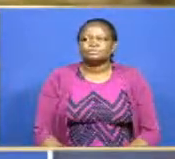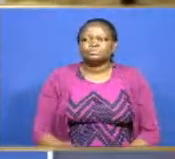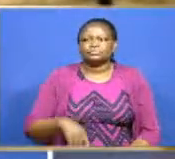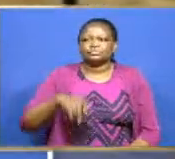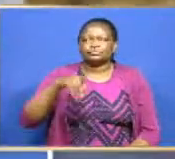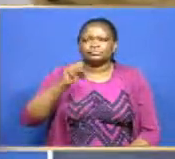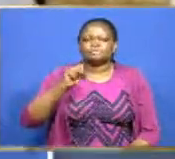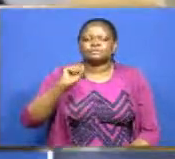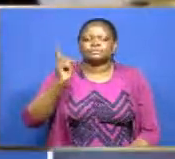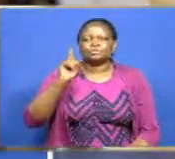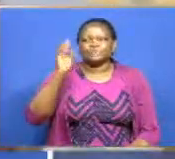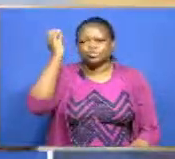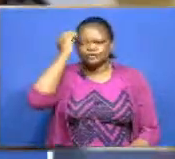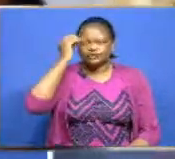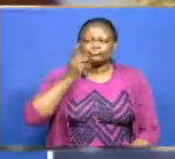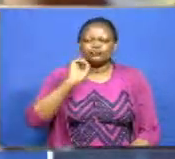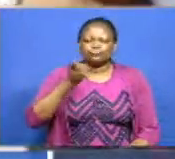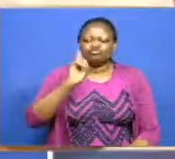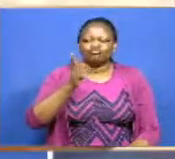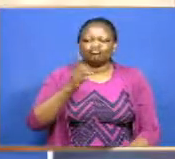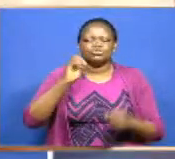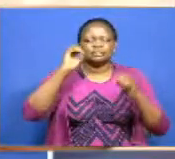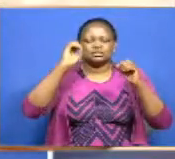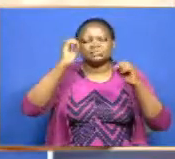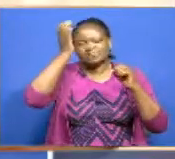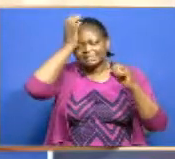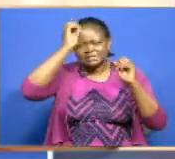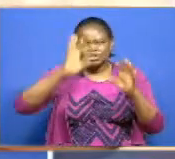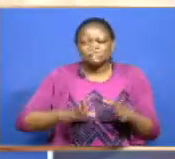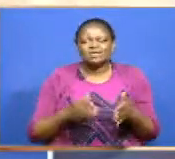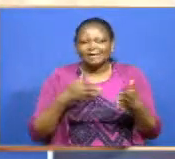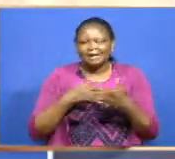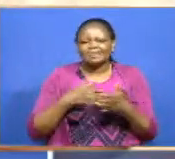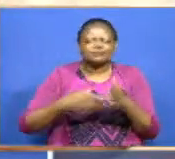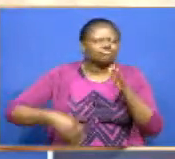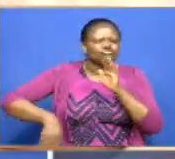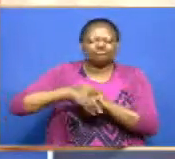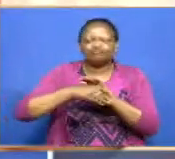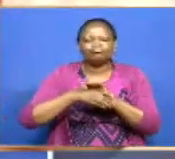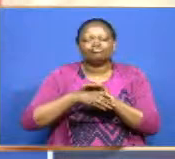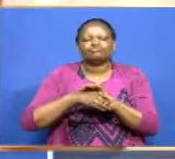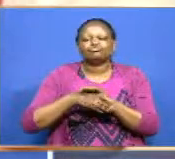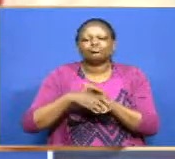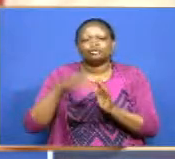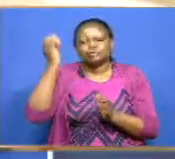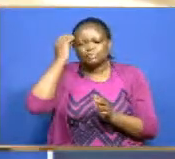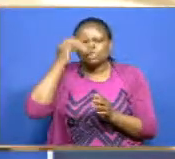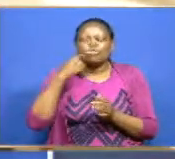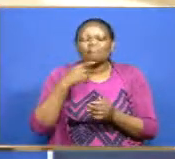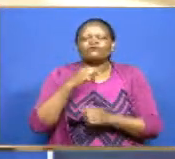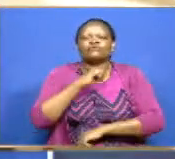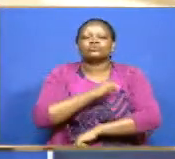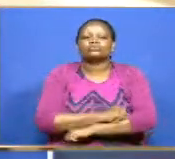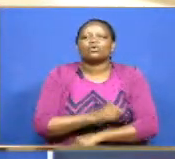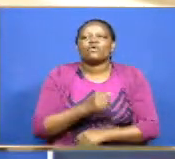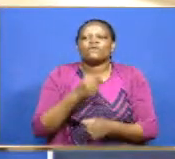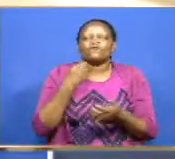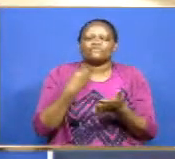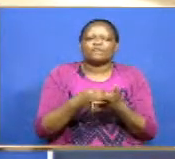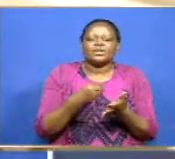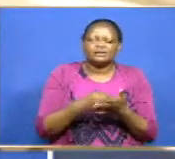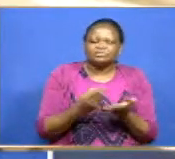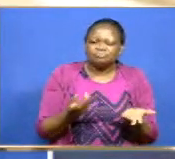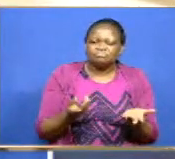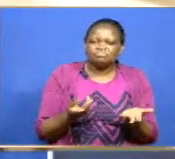Belio Kipsang pia amewaonya walimu wakuu wa shule dhidi ya kuwafukuza wanafunzi wasiokuwa na pesa za ununuzi wa madawati